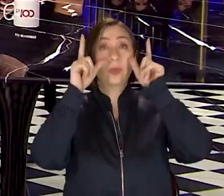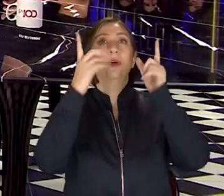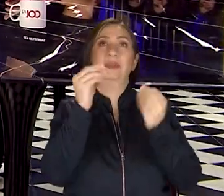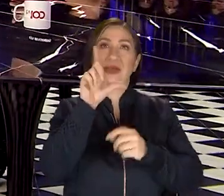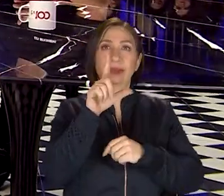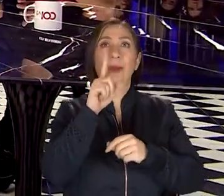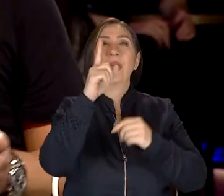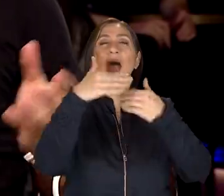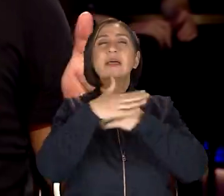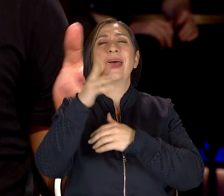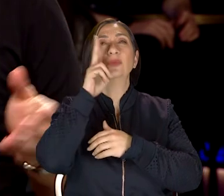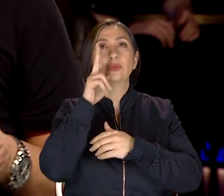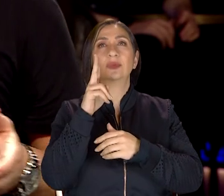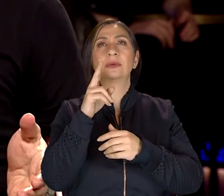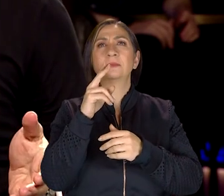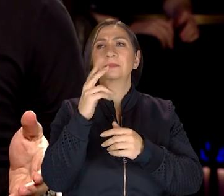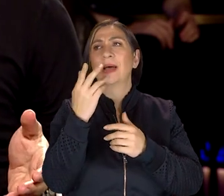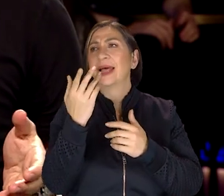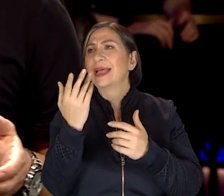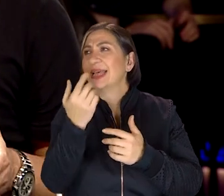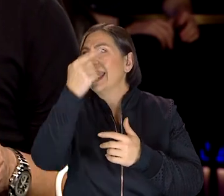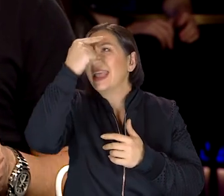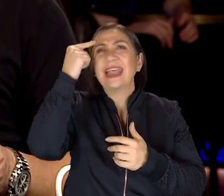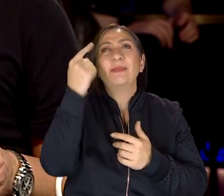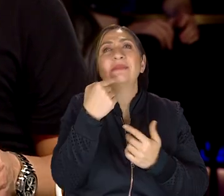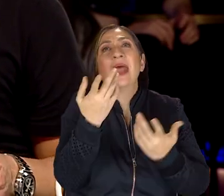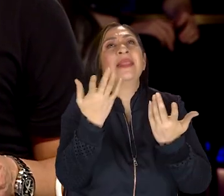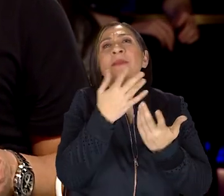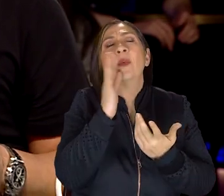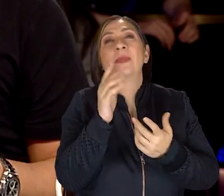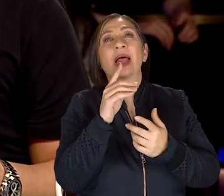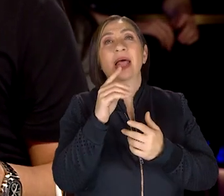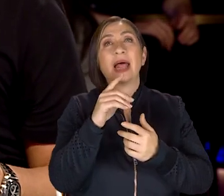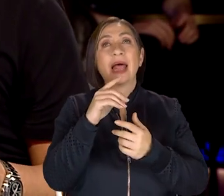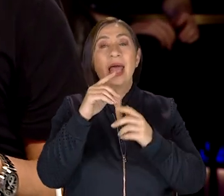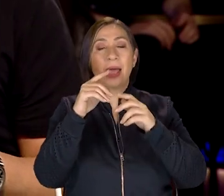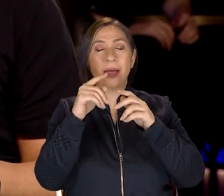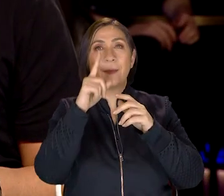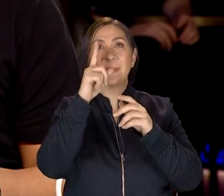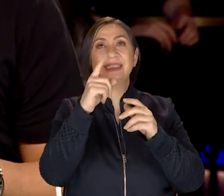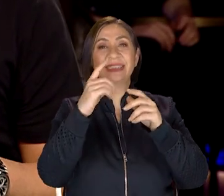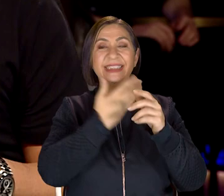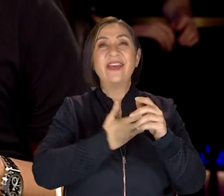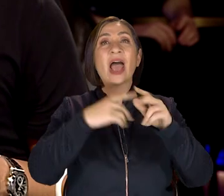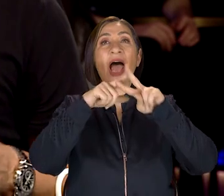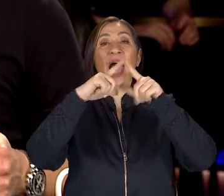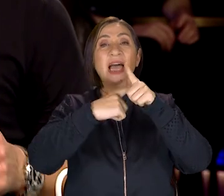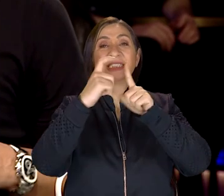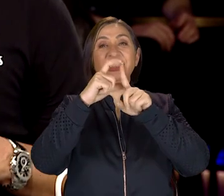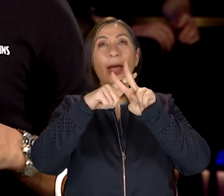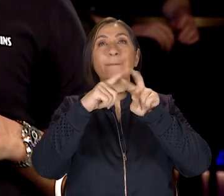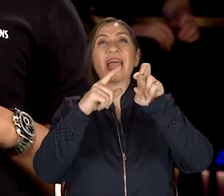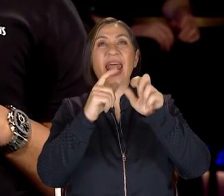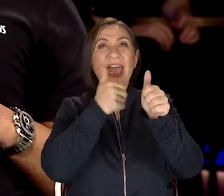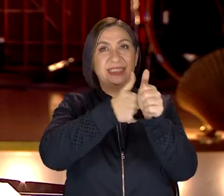bir akşam hani simülasyon mu dersin, kaderin cilvesi mi dersin? Rahmetli Anuş Bakış var, sevgili Ajda Pekkan'ın